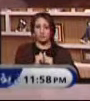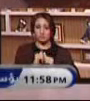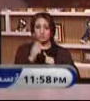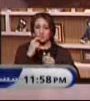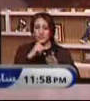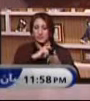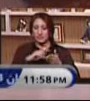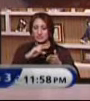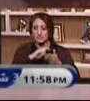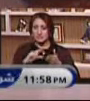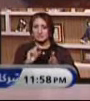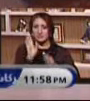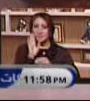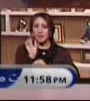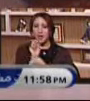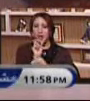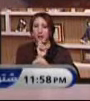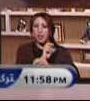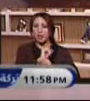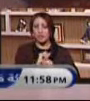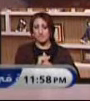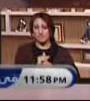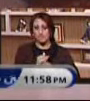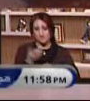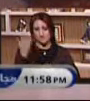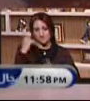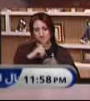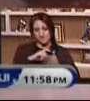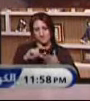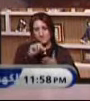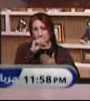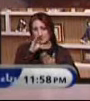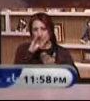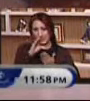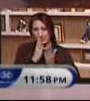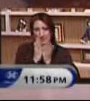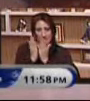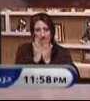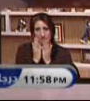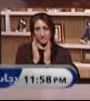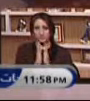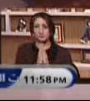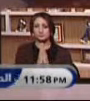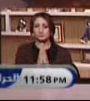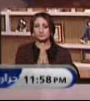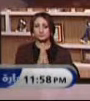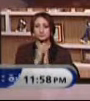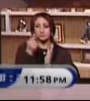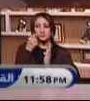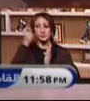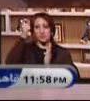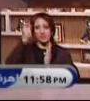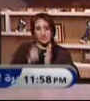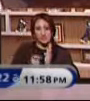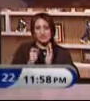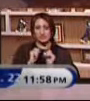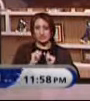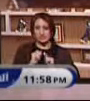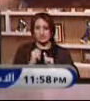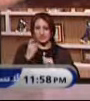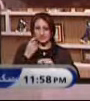يقصر الاولاد واحنا عندنا القصص عمرو في كتبنا وفي السيره شيء يعني يخلي الانسان يعني بدل ما نحكي لهم